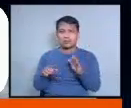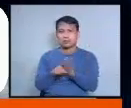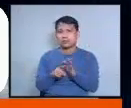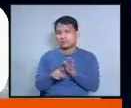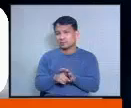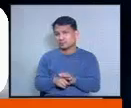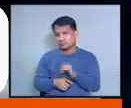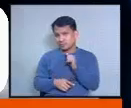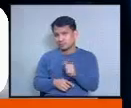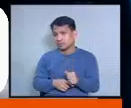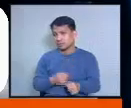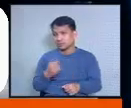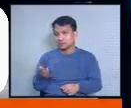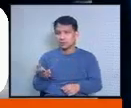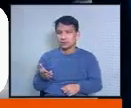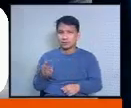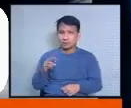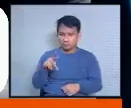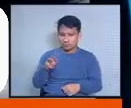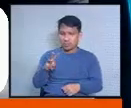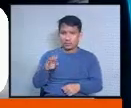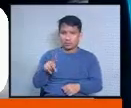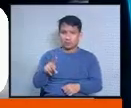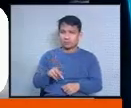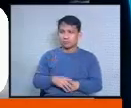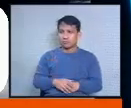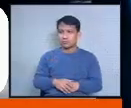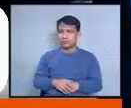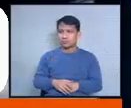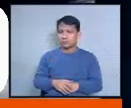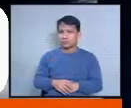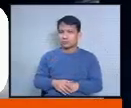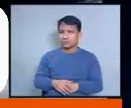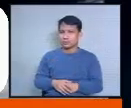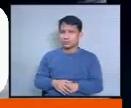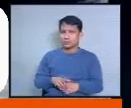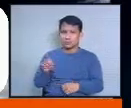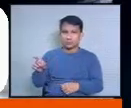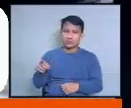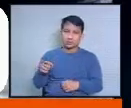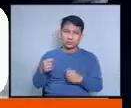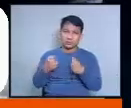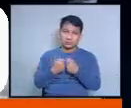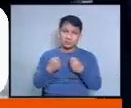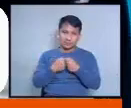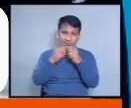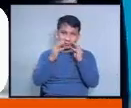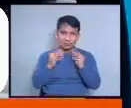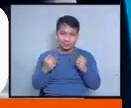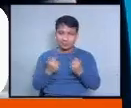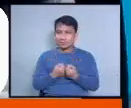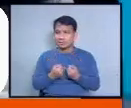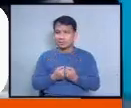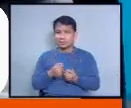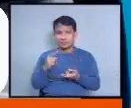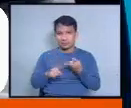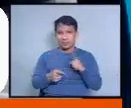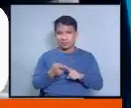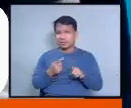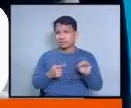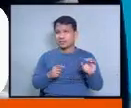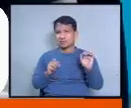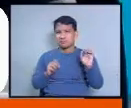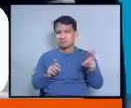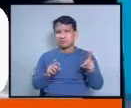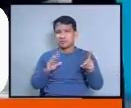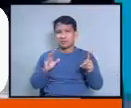po ang Pacquiao. Pwede ang Pacquiao sa Senado, si Manny Pacquiao, si Senator Manny Pacquiao. Kaibigan natin yan.